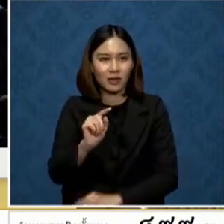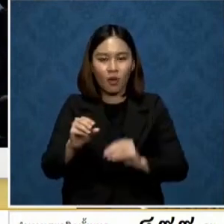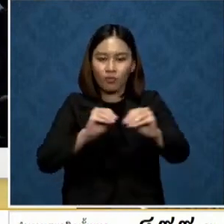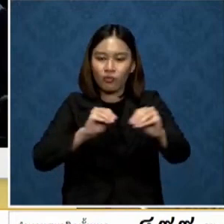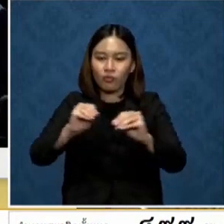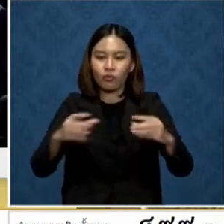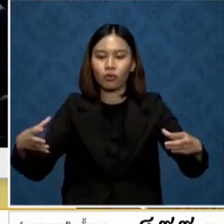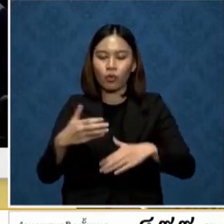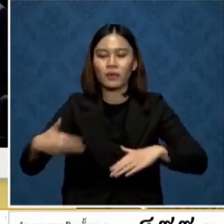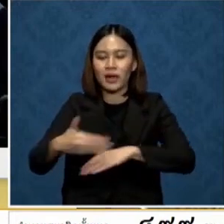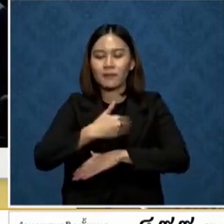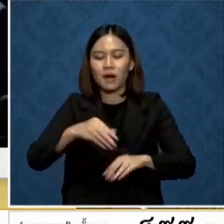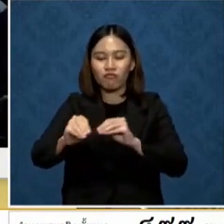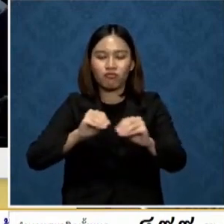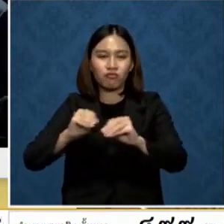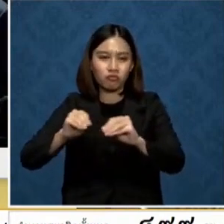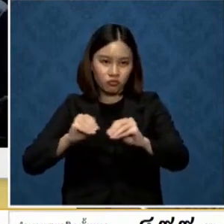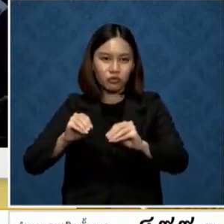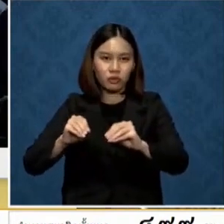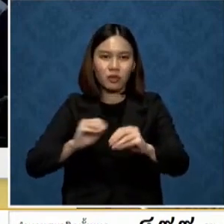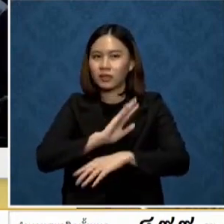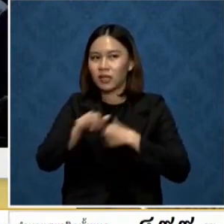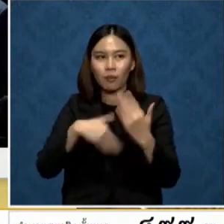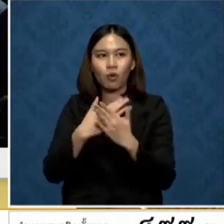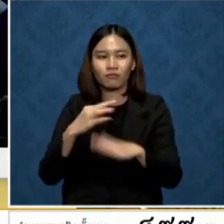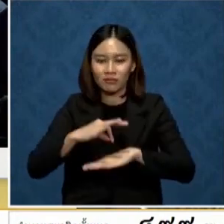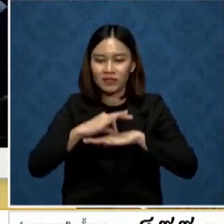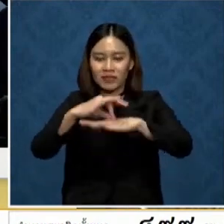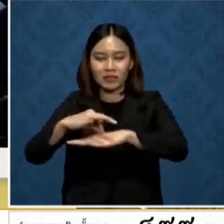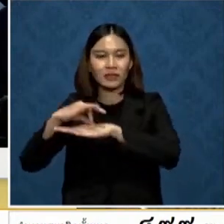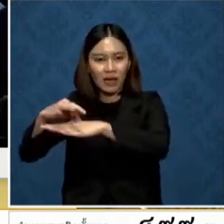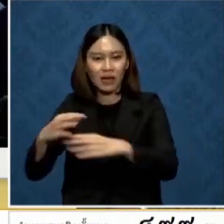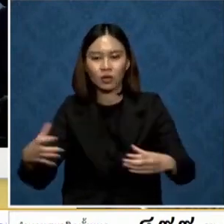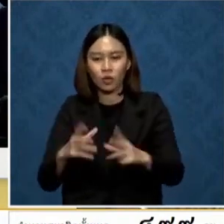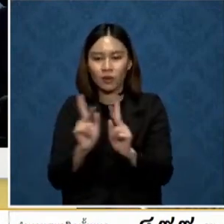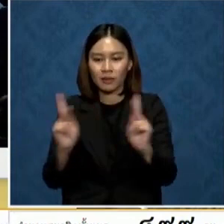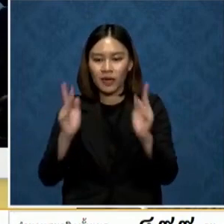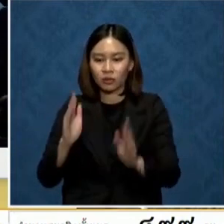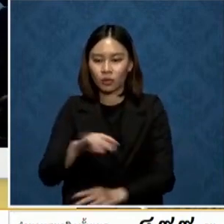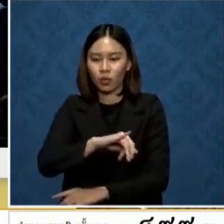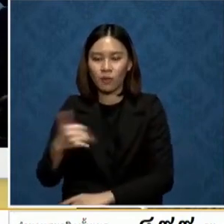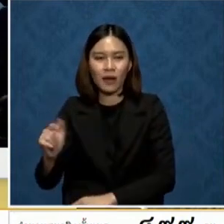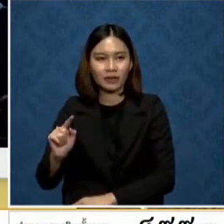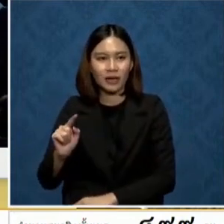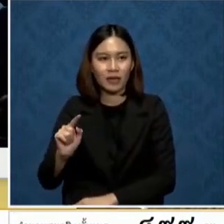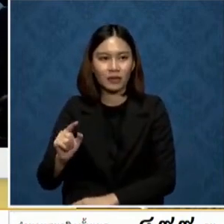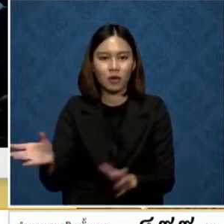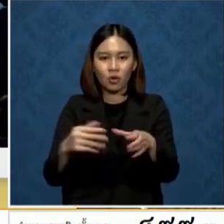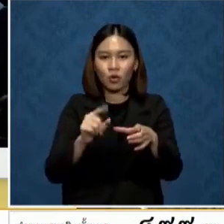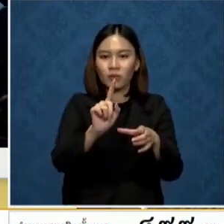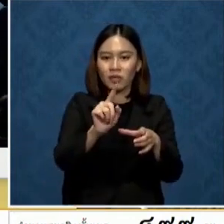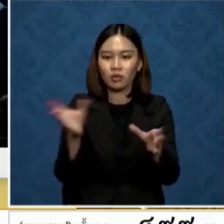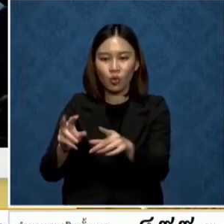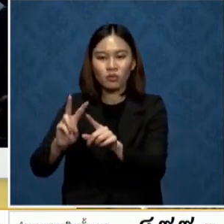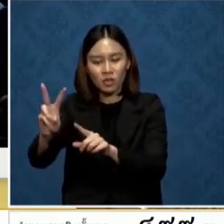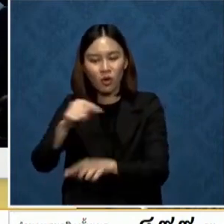ของทุกพรรคก็เป็นกันหมดกรรมาธิการบางคนเนี่ท่านประธานเป็น 2คณะก็ไม่